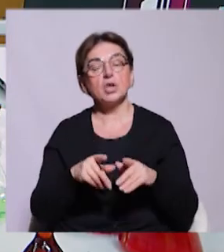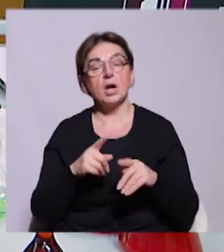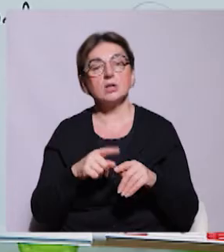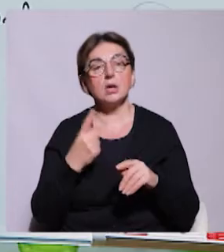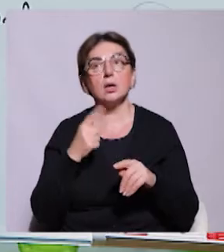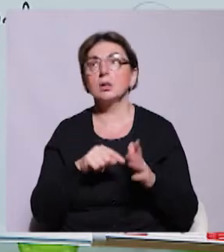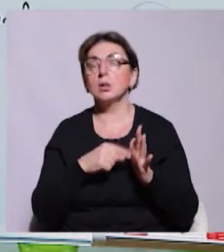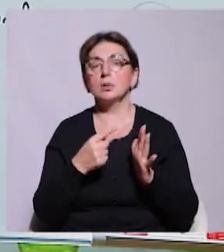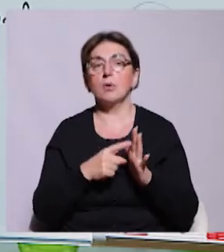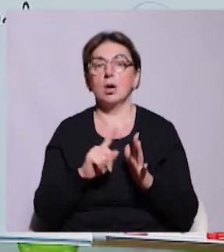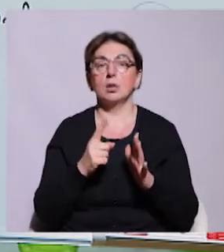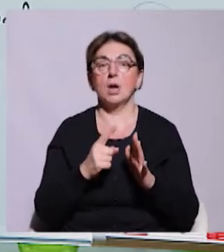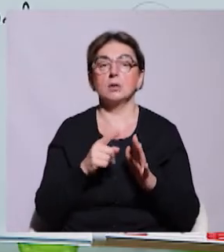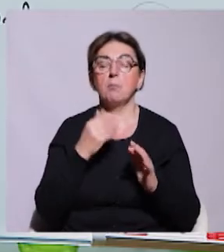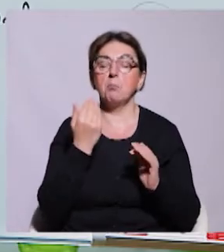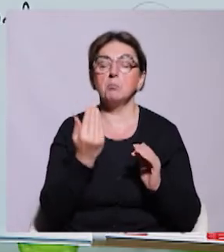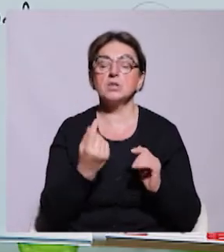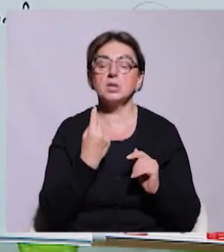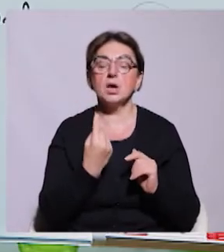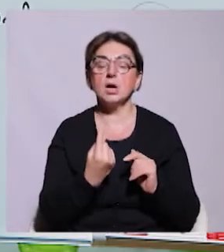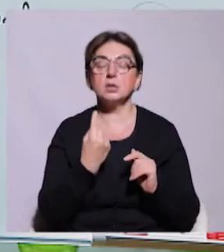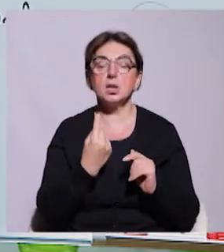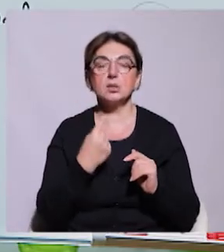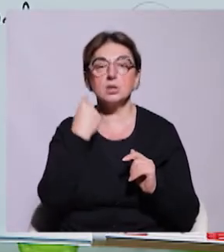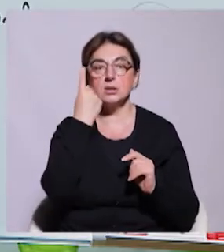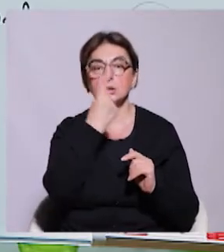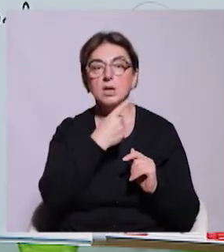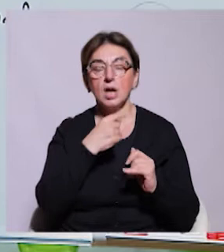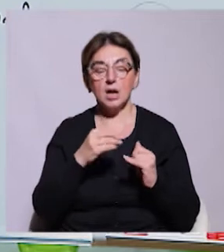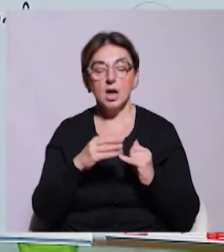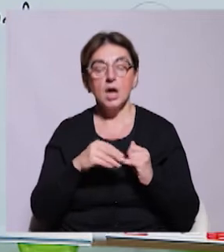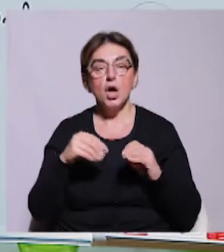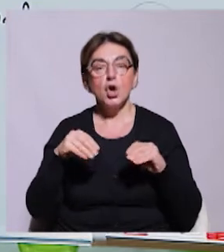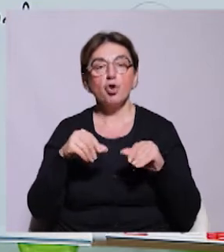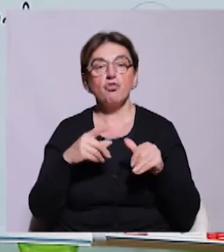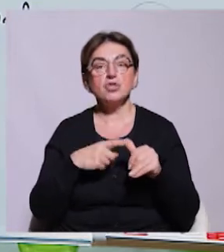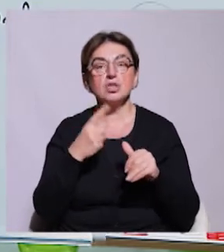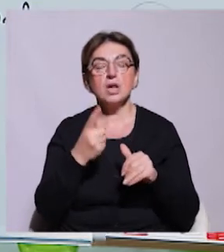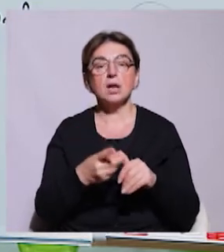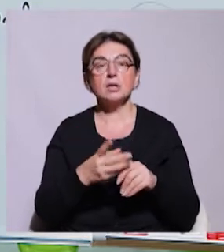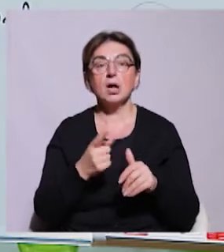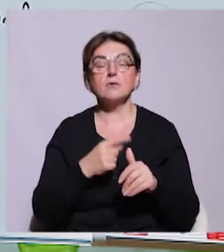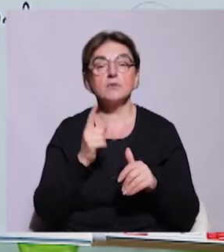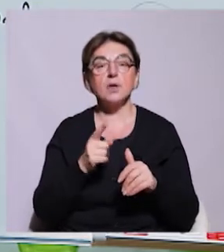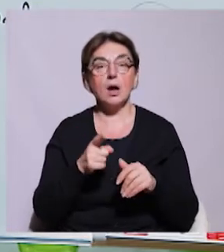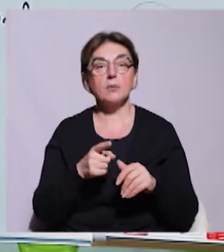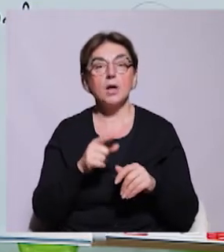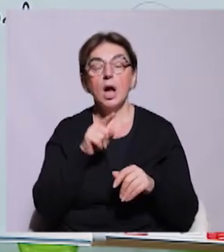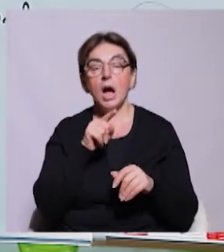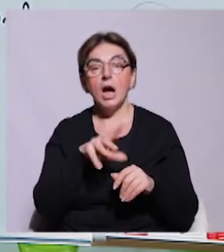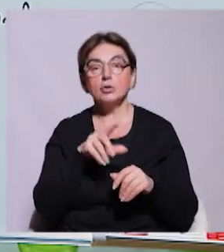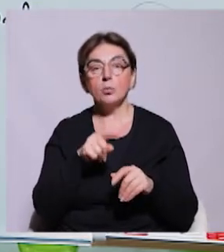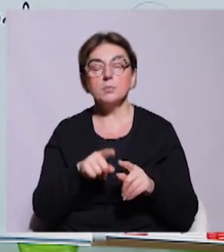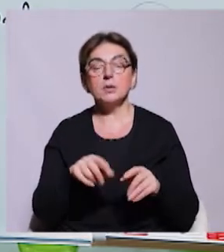არის ცნობილი. რა თქმა უნდა, დაიბადება კითხვა, რატომ თქვი მისი ერთ-ერთი სახე ქვიშის სახელწოდებით არის ცნობილი? ვინაიდან ჩვენ